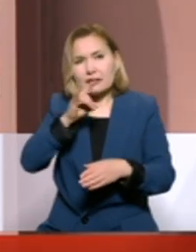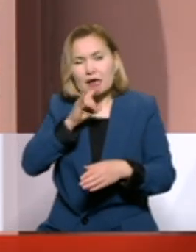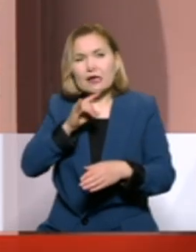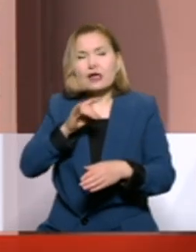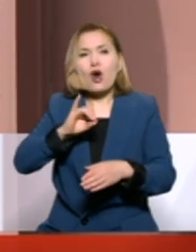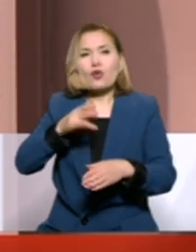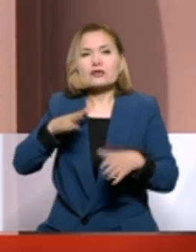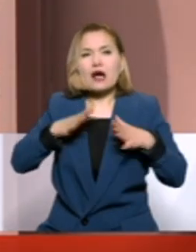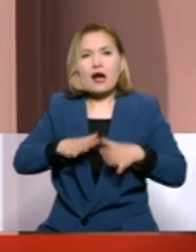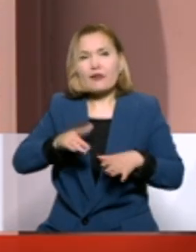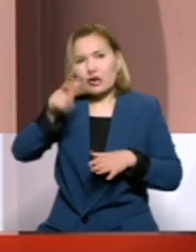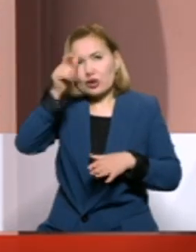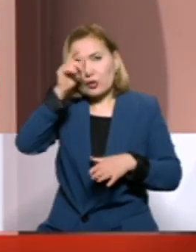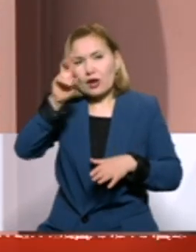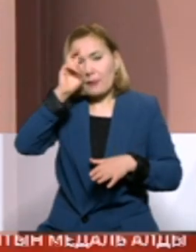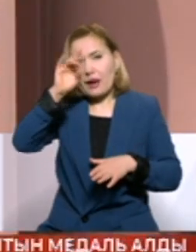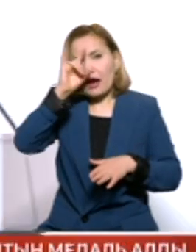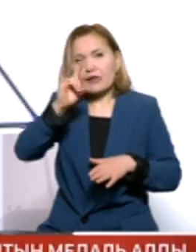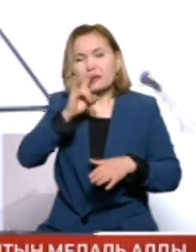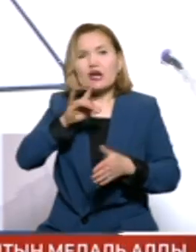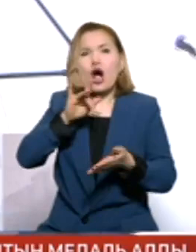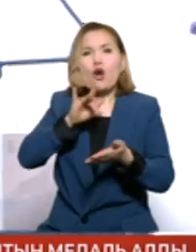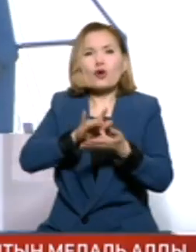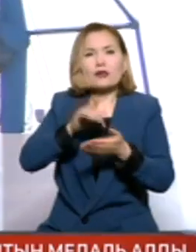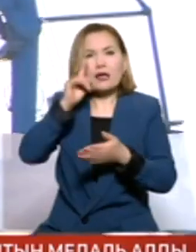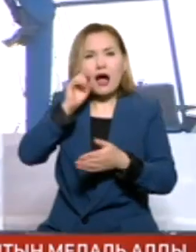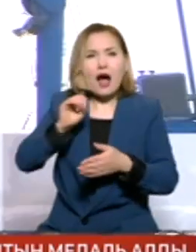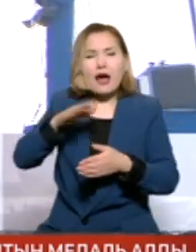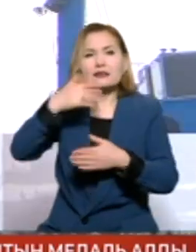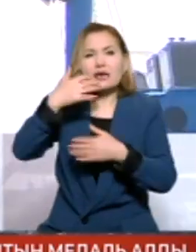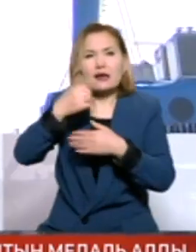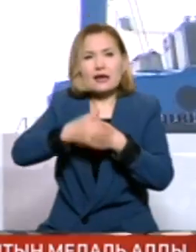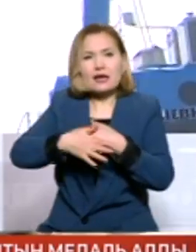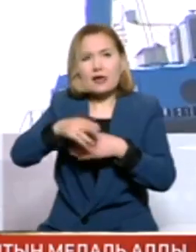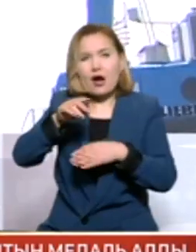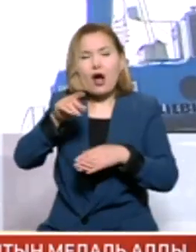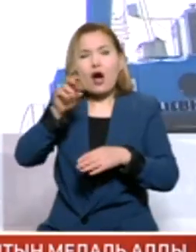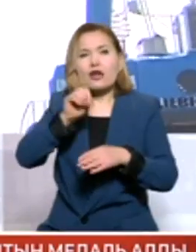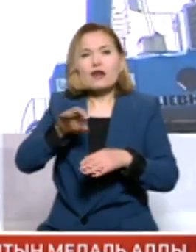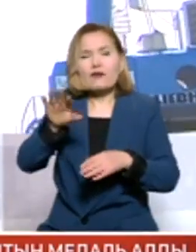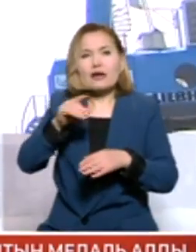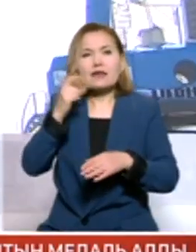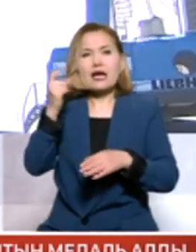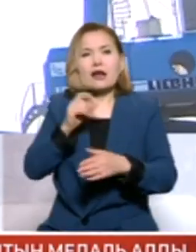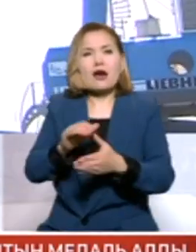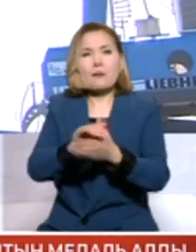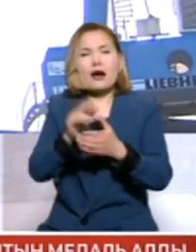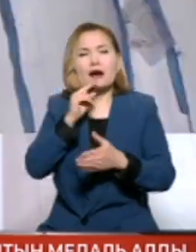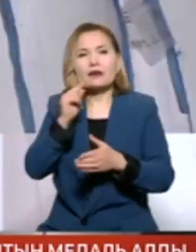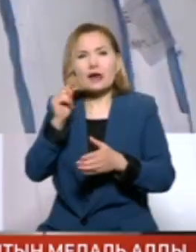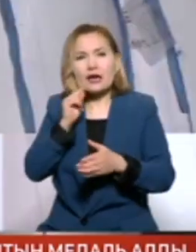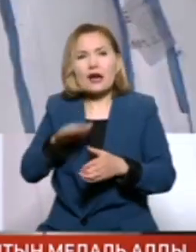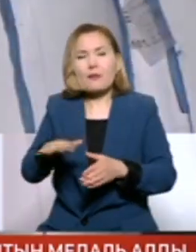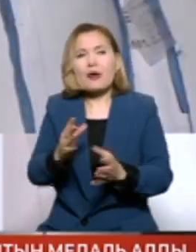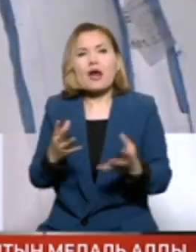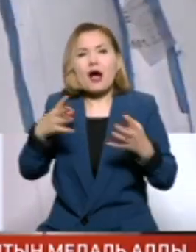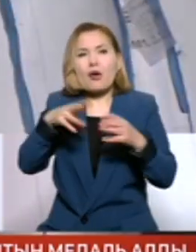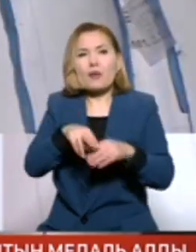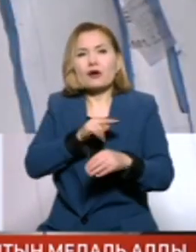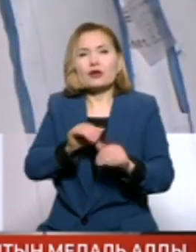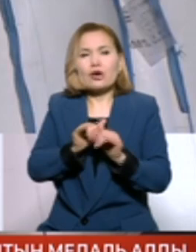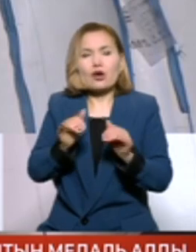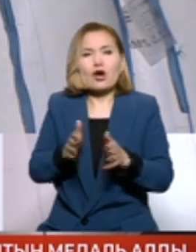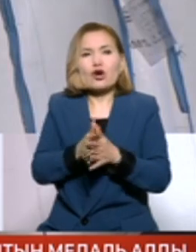бен Түркия елдерінің, Қазақстан, Орталық Азия елдері, Еуразиялық экономикалық одақ және Қытаймен өңіраралық интеграцияны